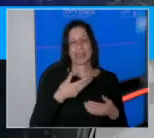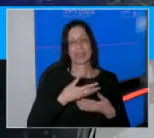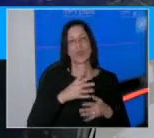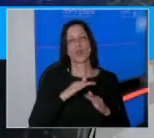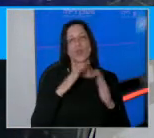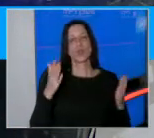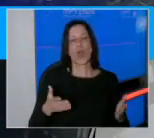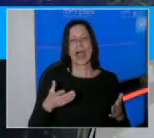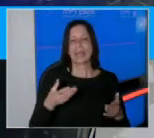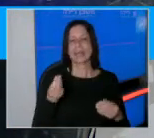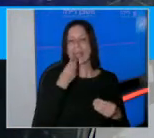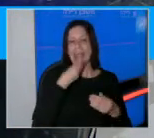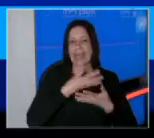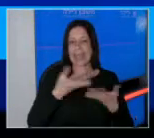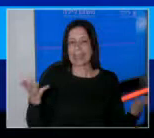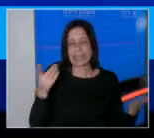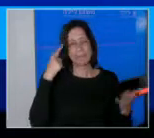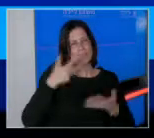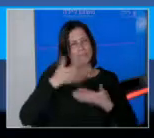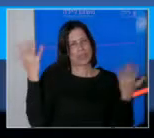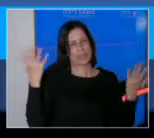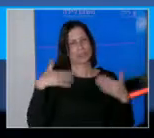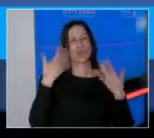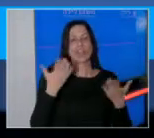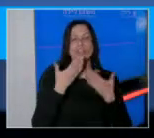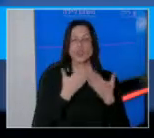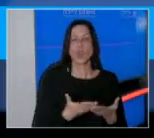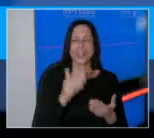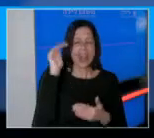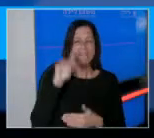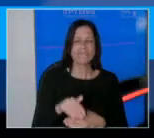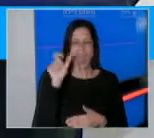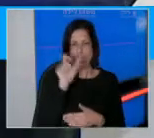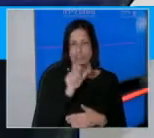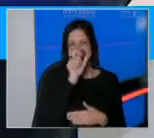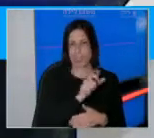מפורסם, שנותן שירות לאלפי אנשים, נכון?